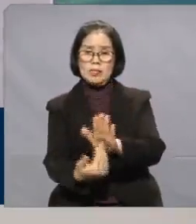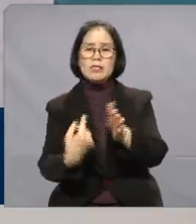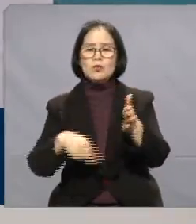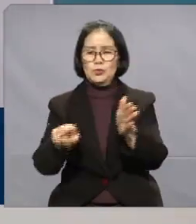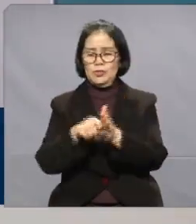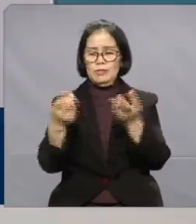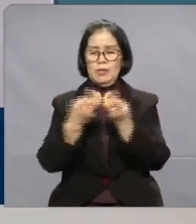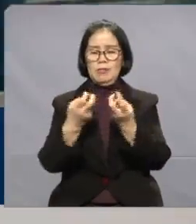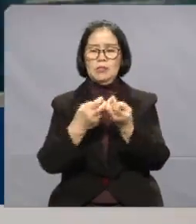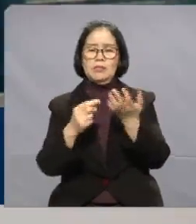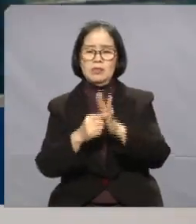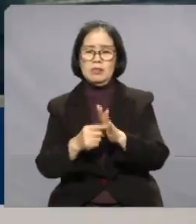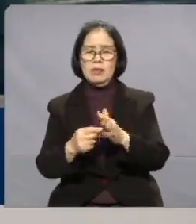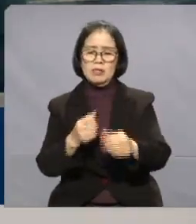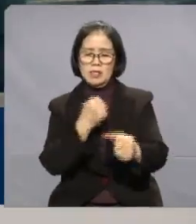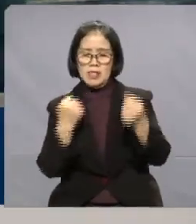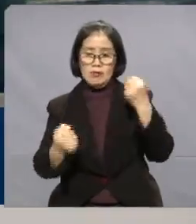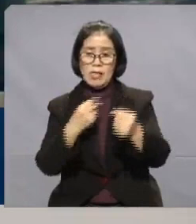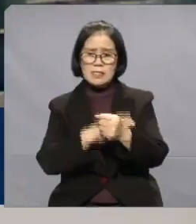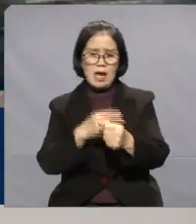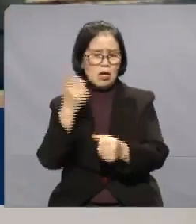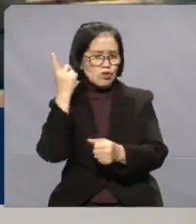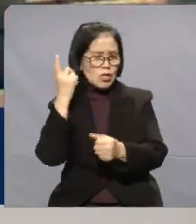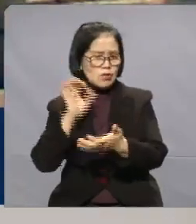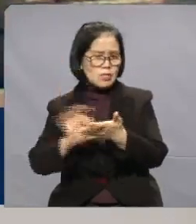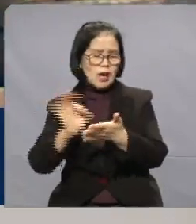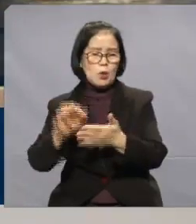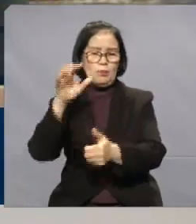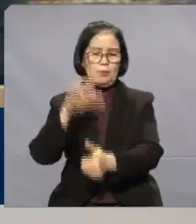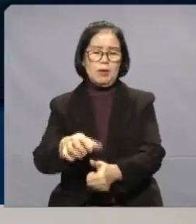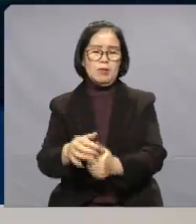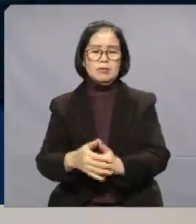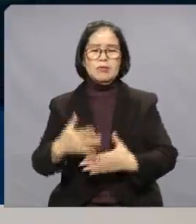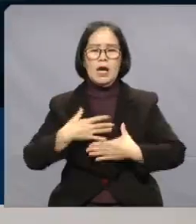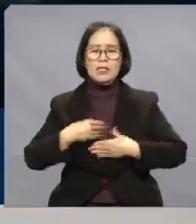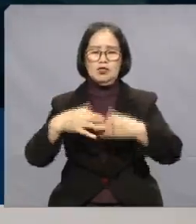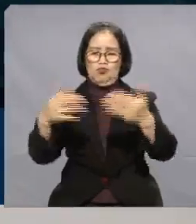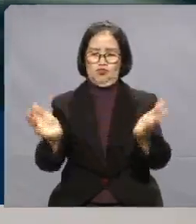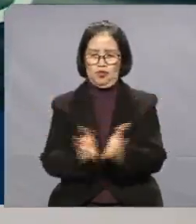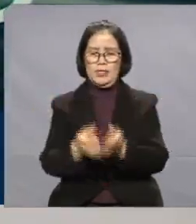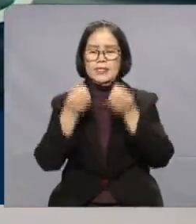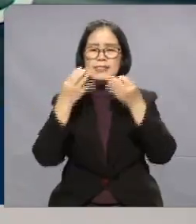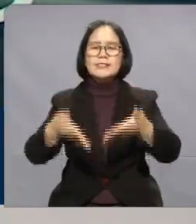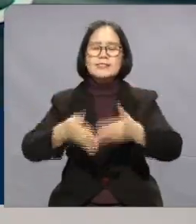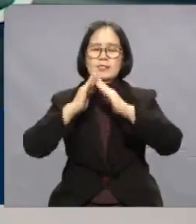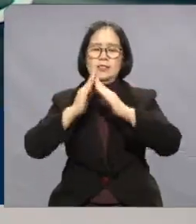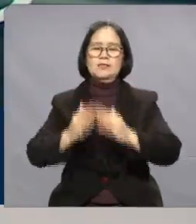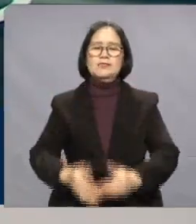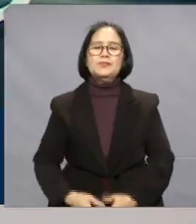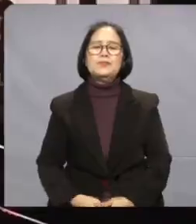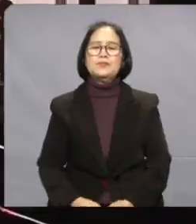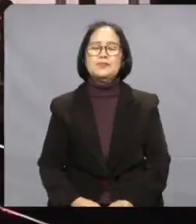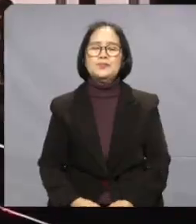내놓았습니다. 기관사의 휴대전화 사용이 제한되고 안전부사장이 신설됩니다. 유성훈 기자입니다.